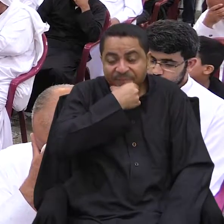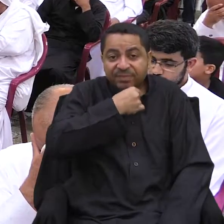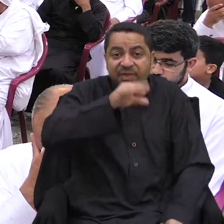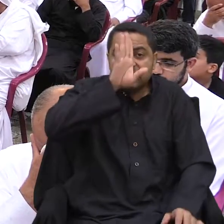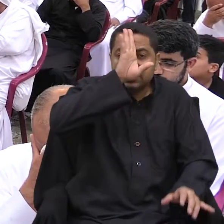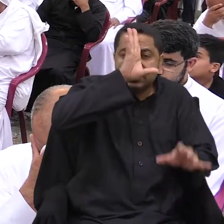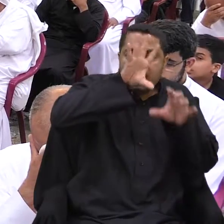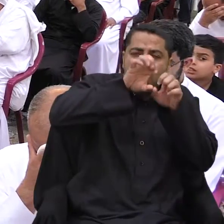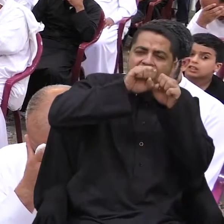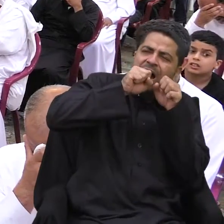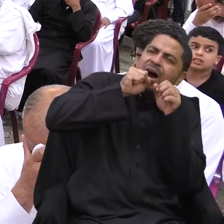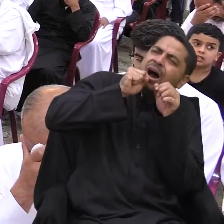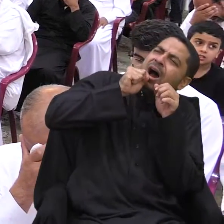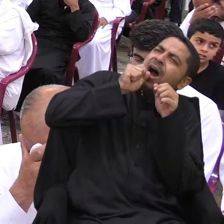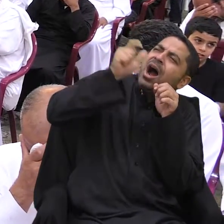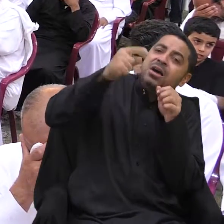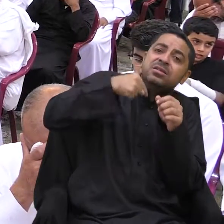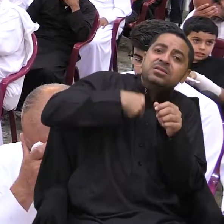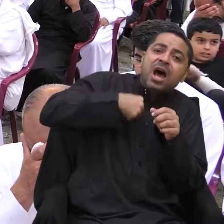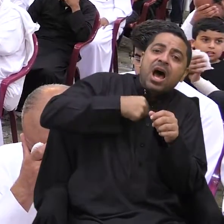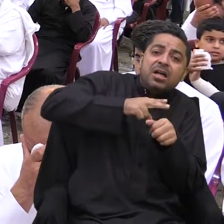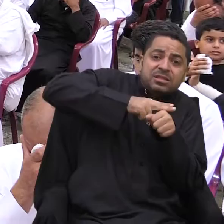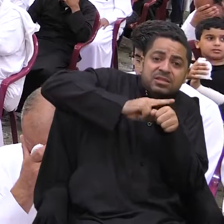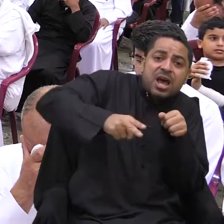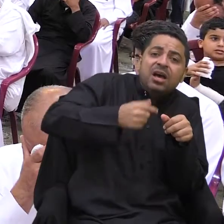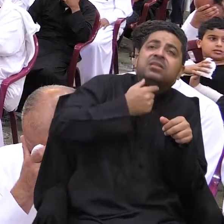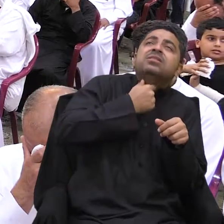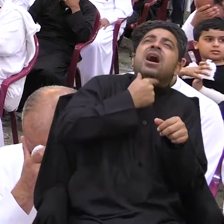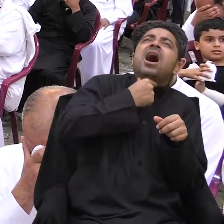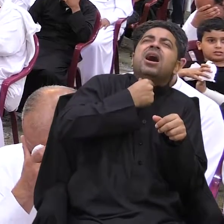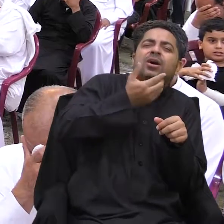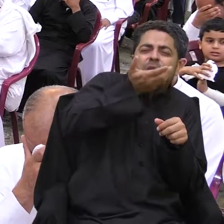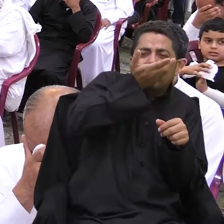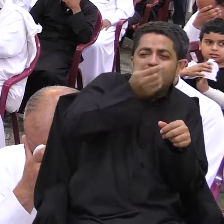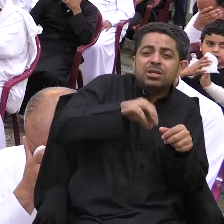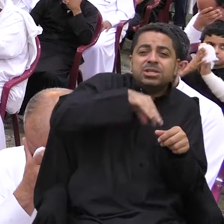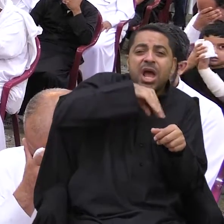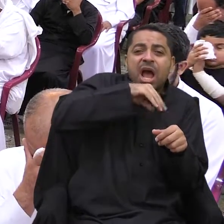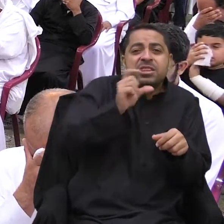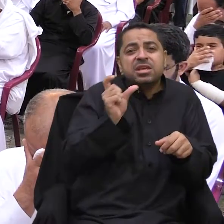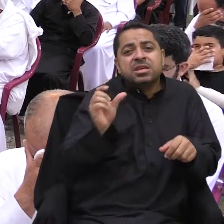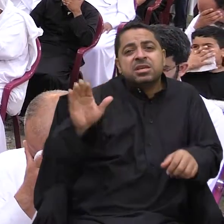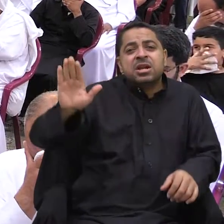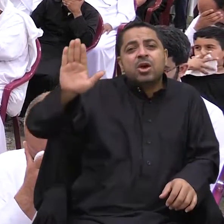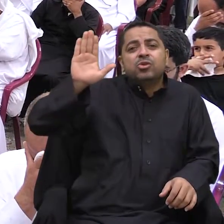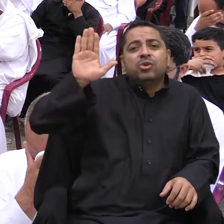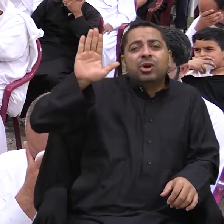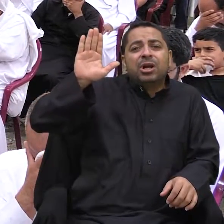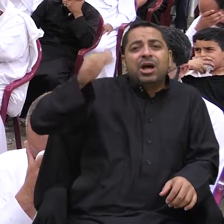والحسين ينادي أأقتل ظمآنا وجدي رسول